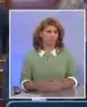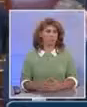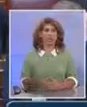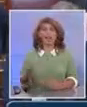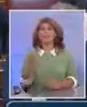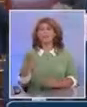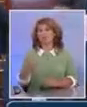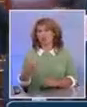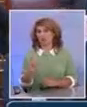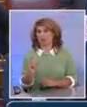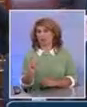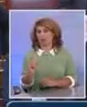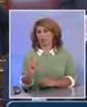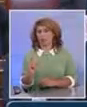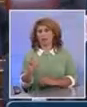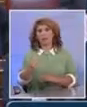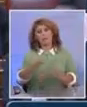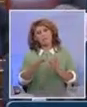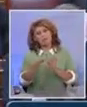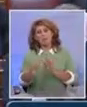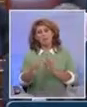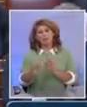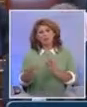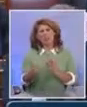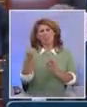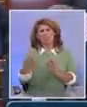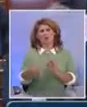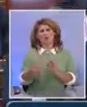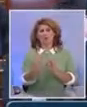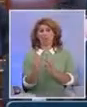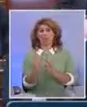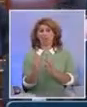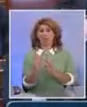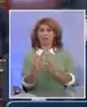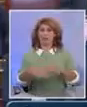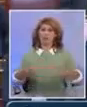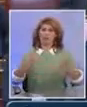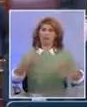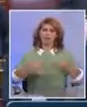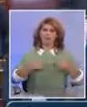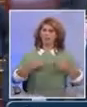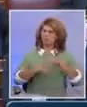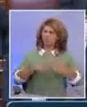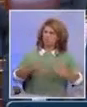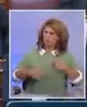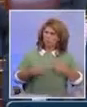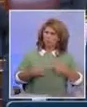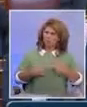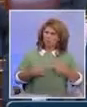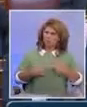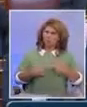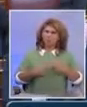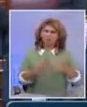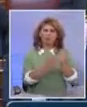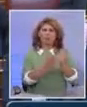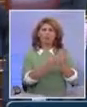αυστηρό, ότι ήταν μέτρο αυταρχικό. Και άρχισαν να διαμαρτύρονται. Ποιοι? Εστιάτορες